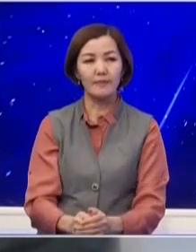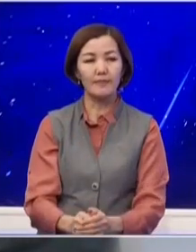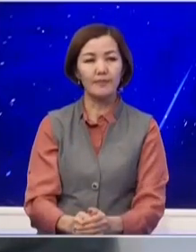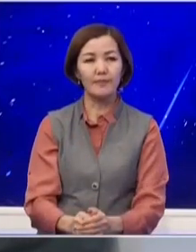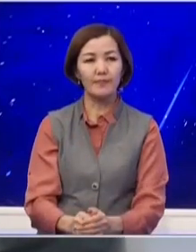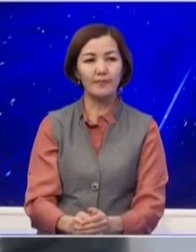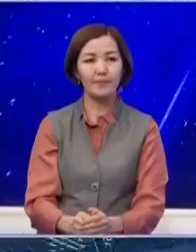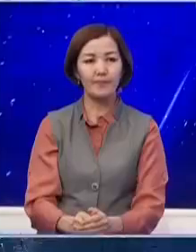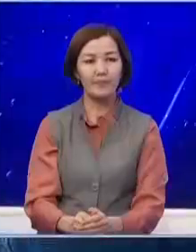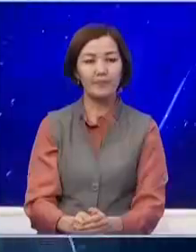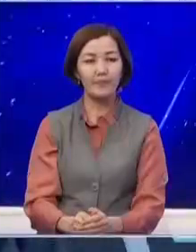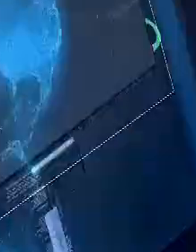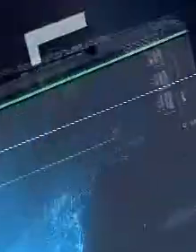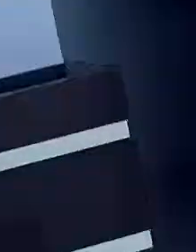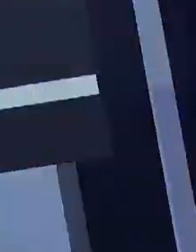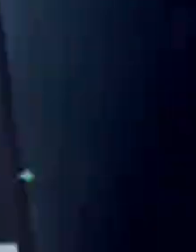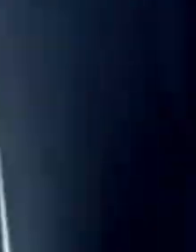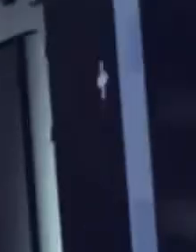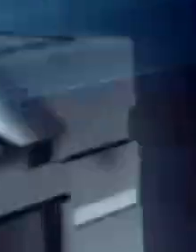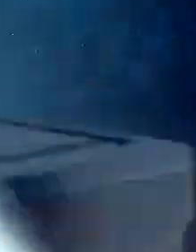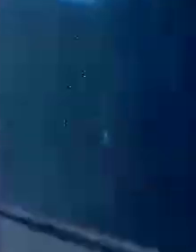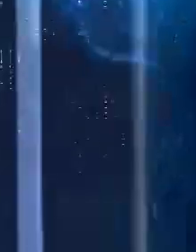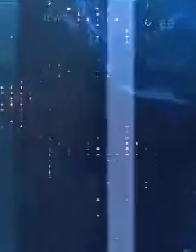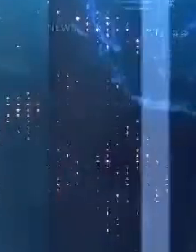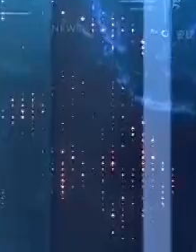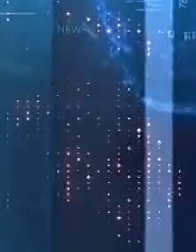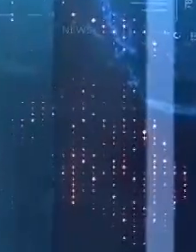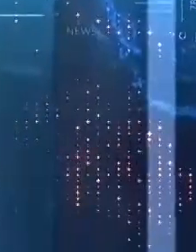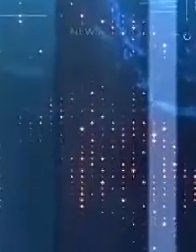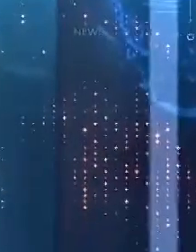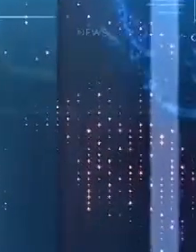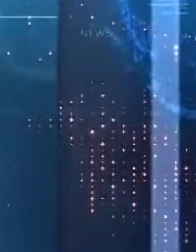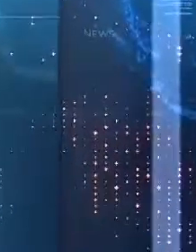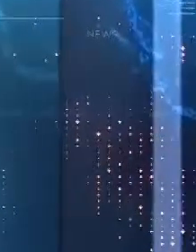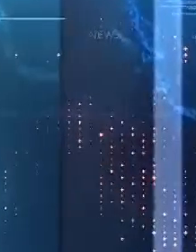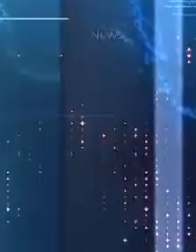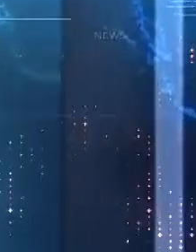жетерлік. Құрманжан Қасымжанұлы, Хангелді Ахметханов, Жетісу арнасы.